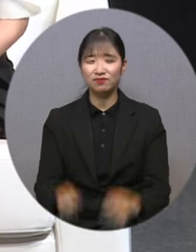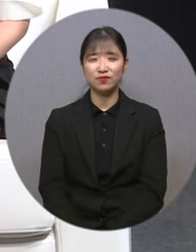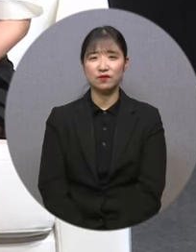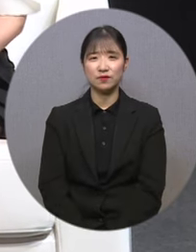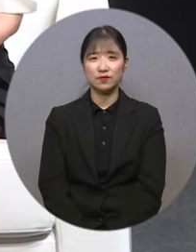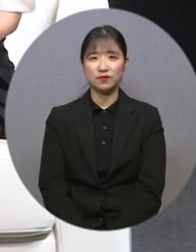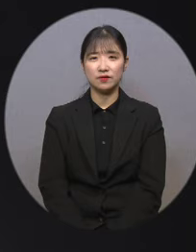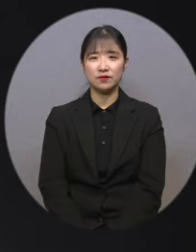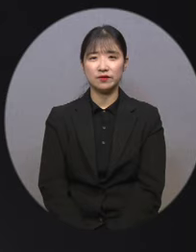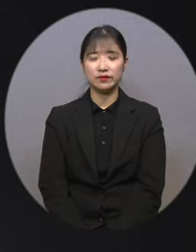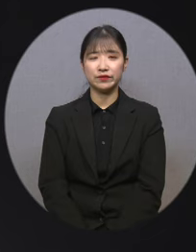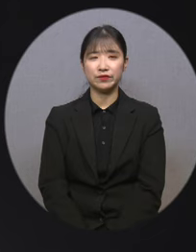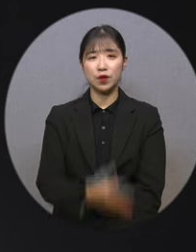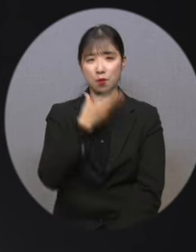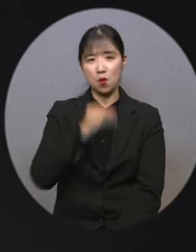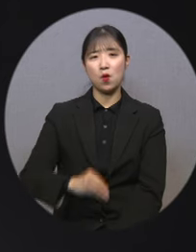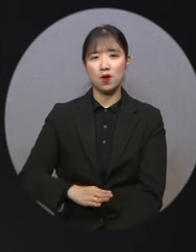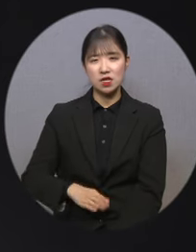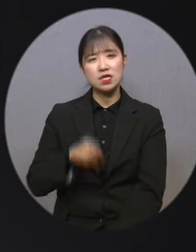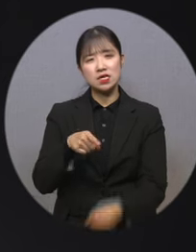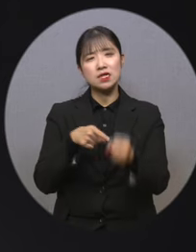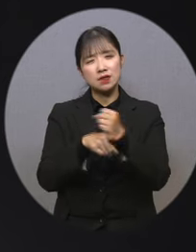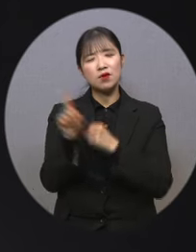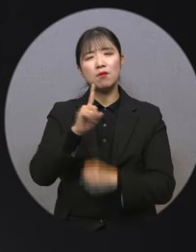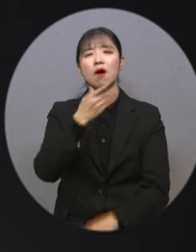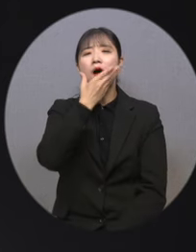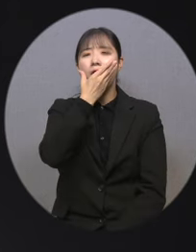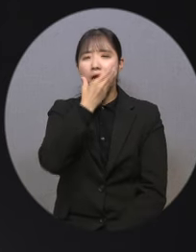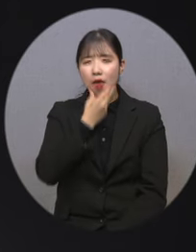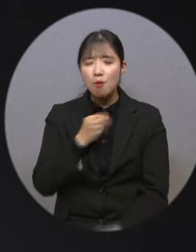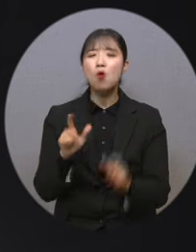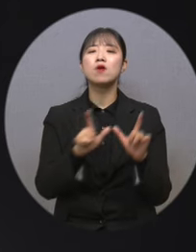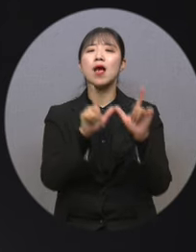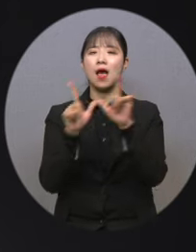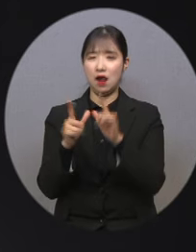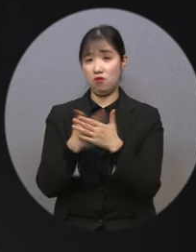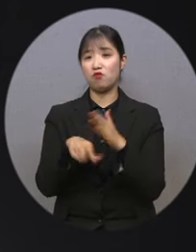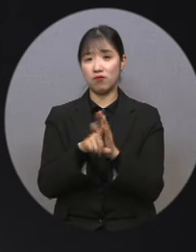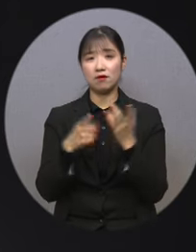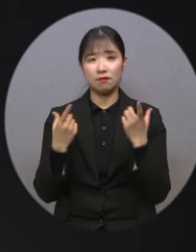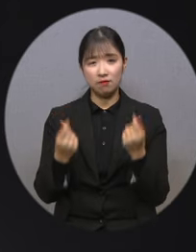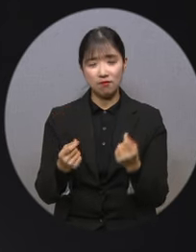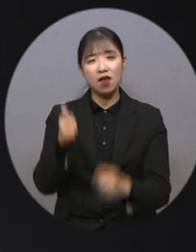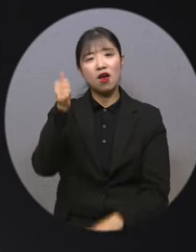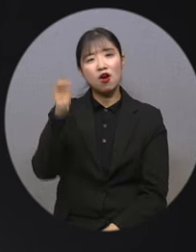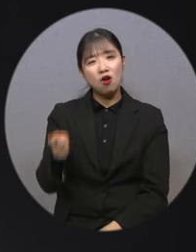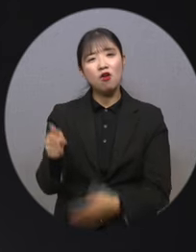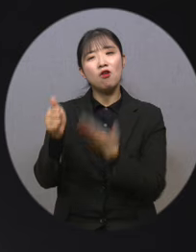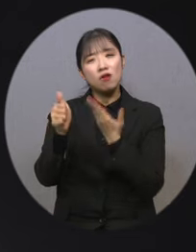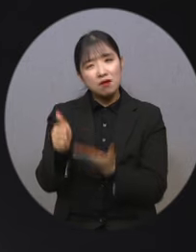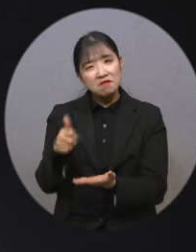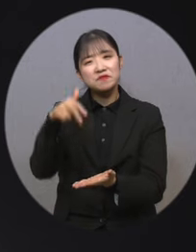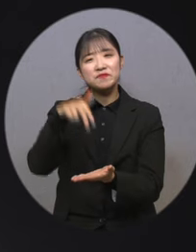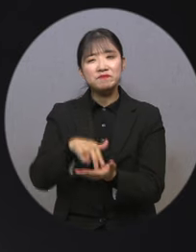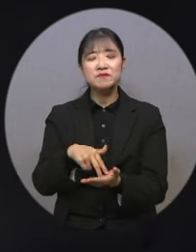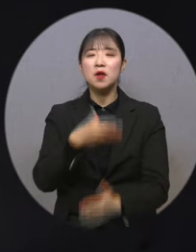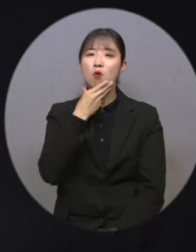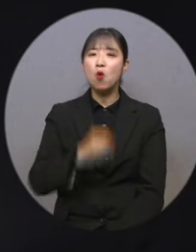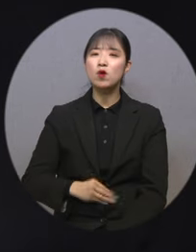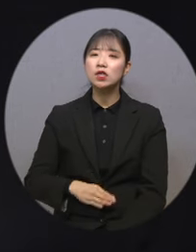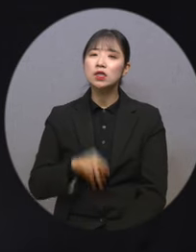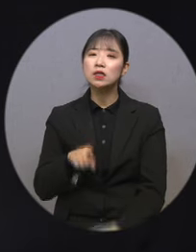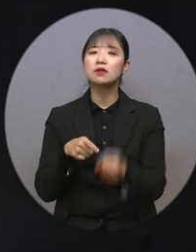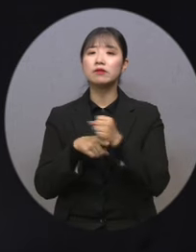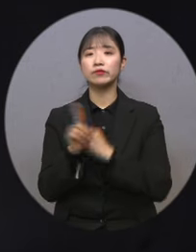네. 이 복지의 사전적 정의는요, 행복한 삶인데요. 이 허경영의 사전 속 복지는 어떤